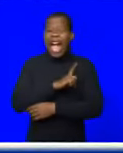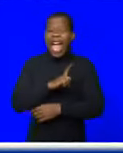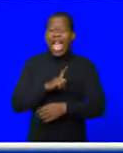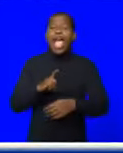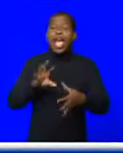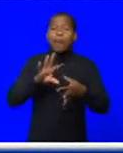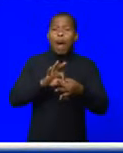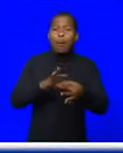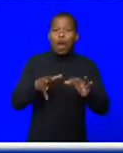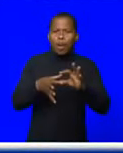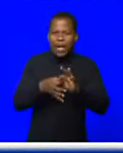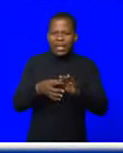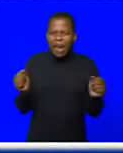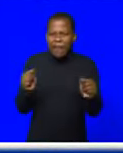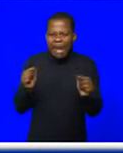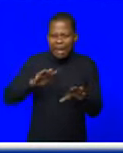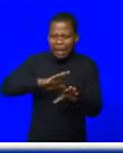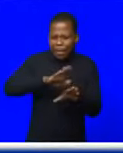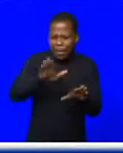lebeyibanjelwe eVenice leShayina.